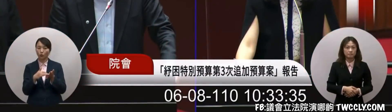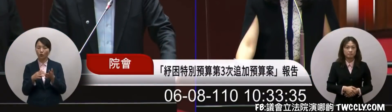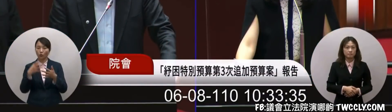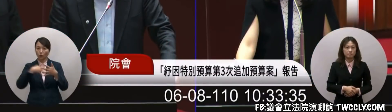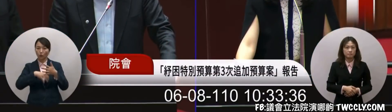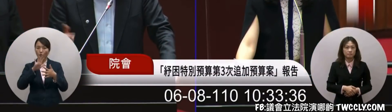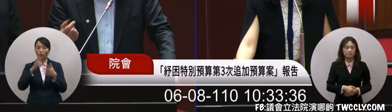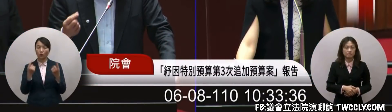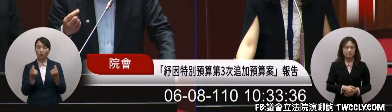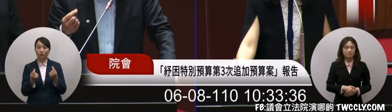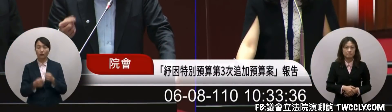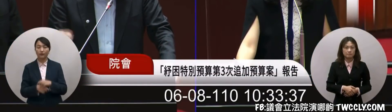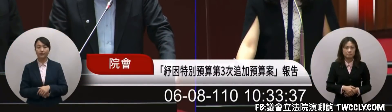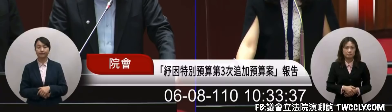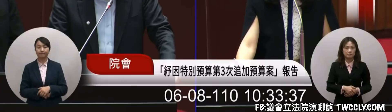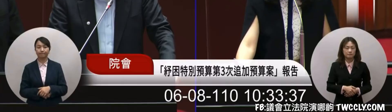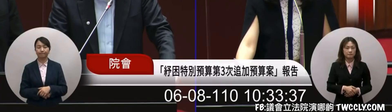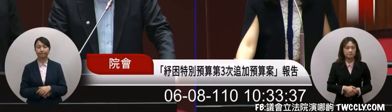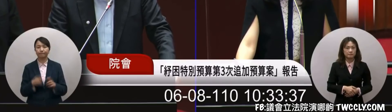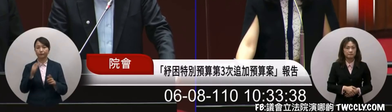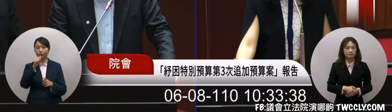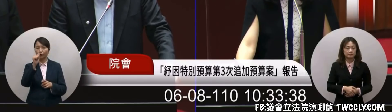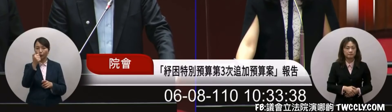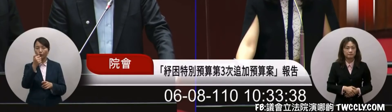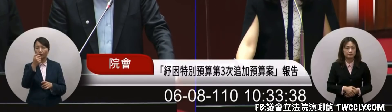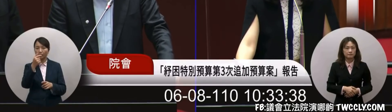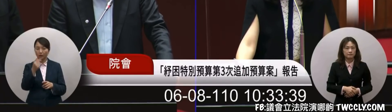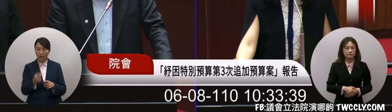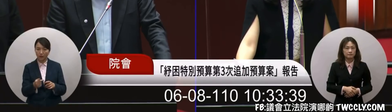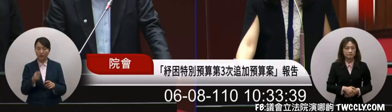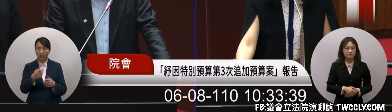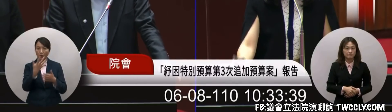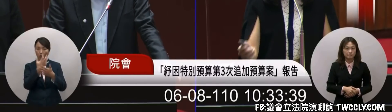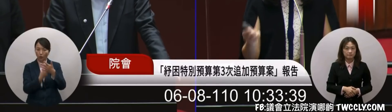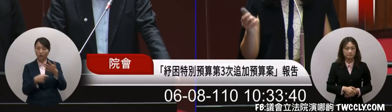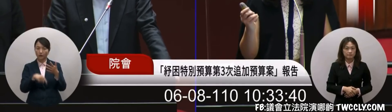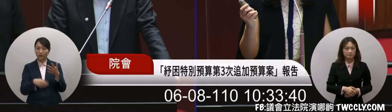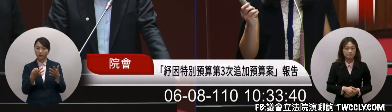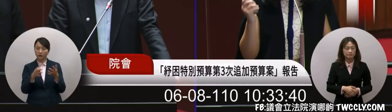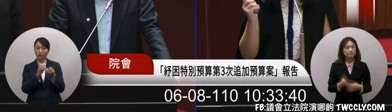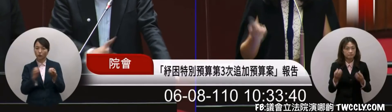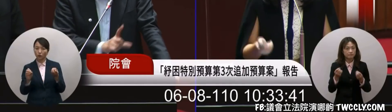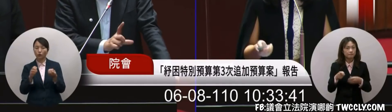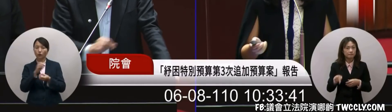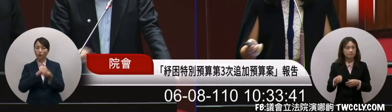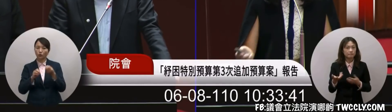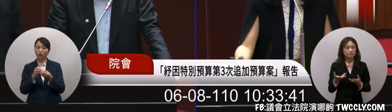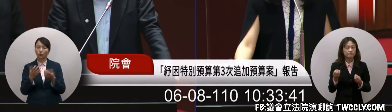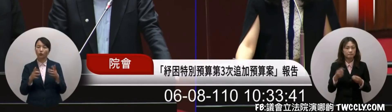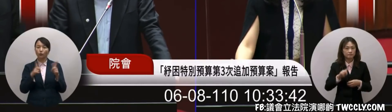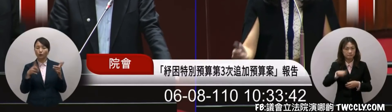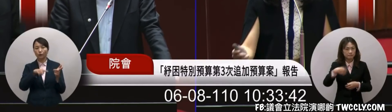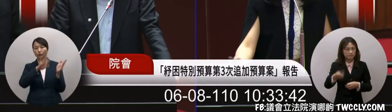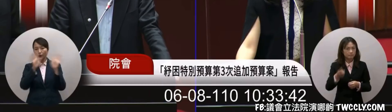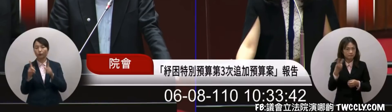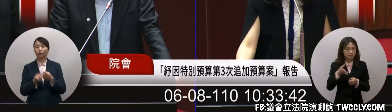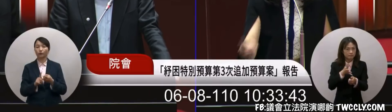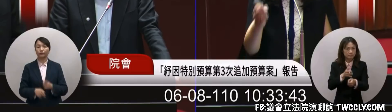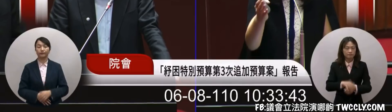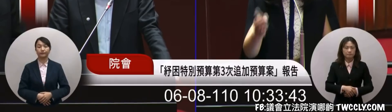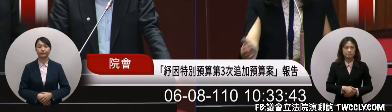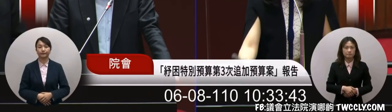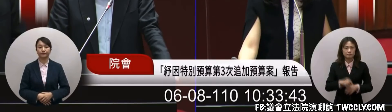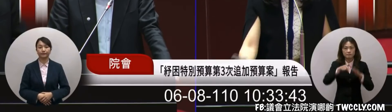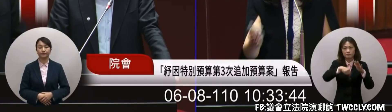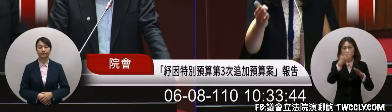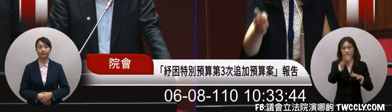点在那个。怎么讲？那个51亿就留下的钱， 好，没问题。那我下一个问题就想要请教一下